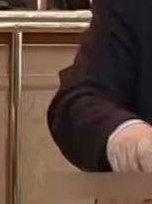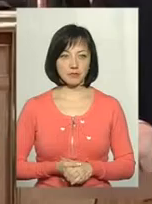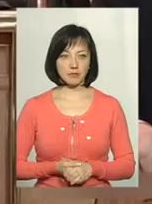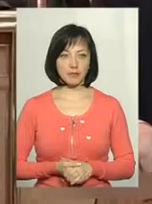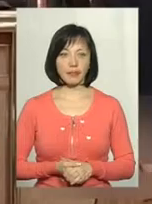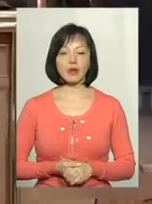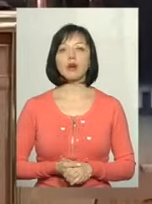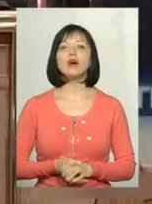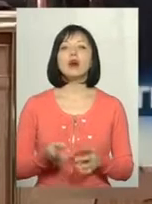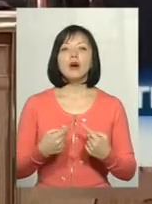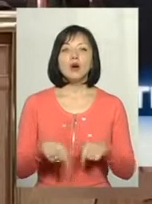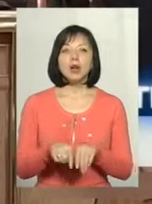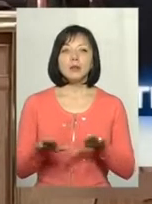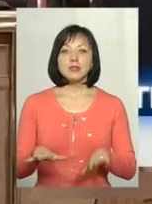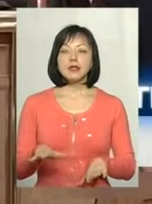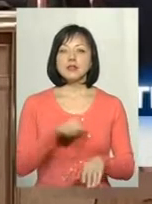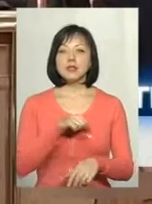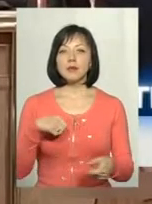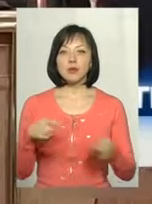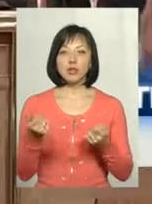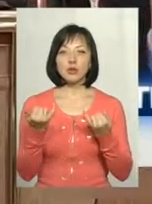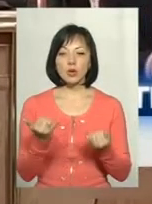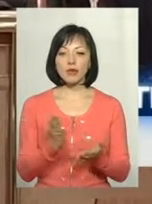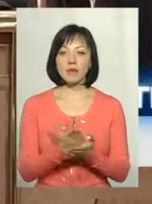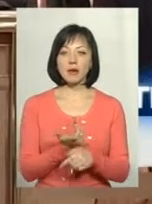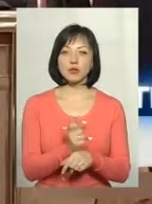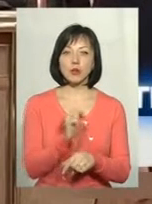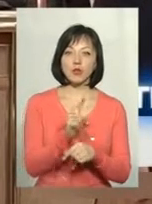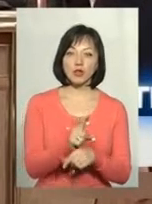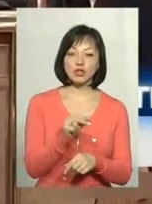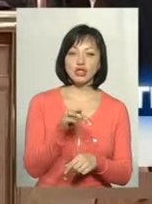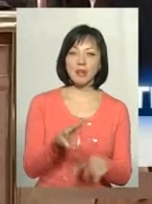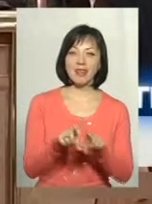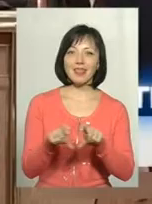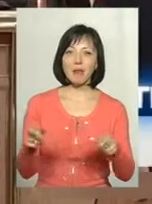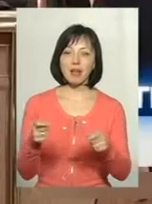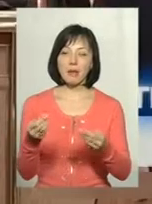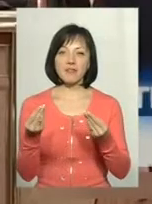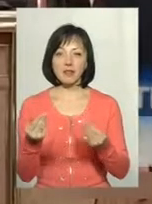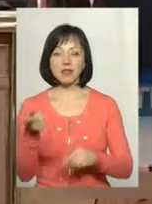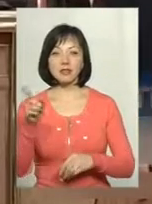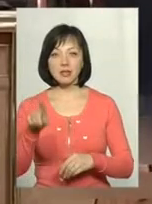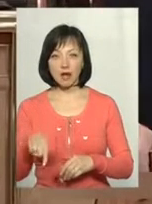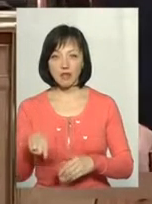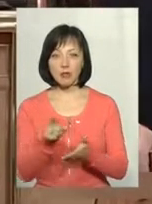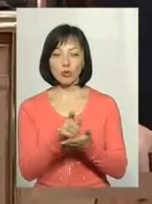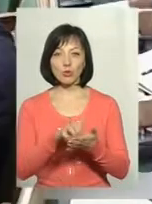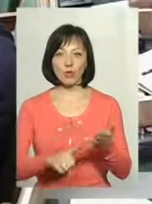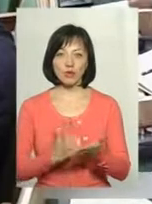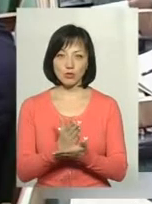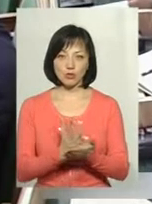Органи місцевого самоврядування сьогодні мають більше повноважень, ніж департамент фінансів, в якійсь мірі навіть фіскальна